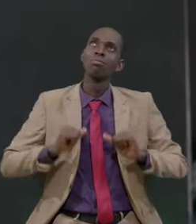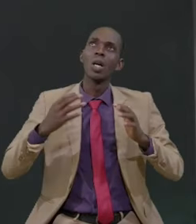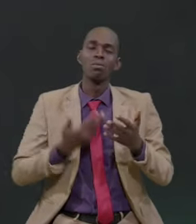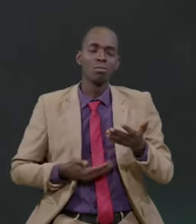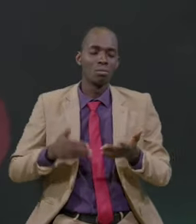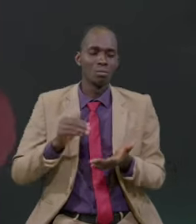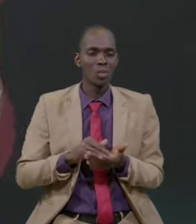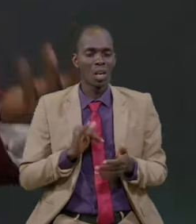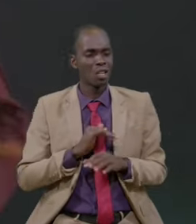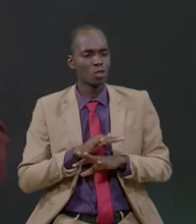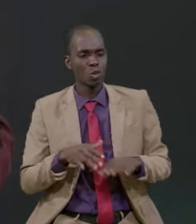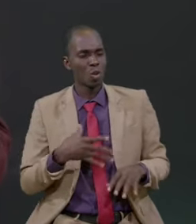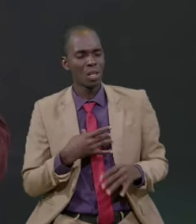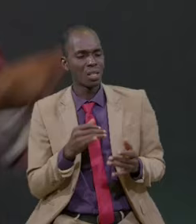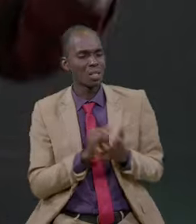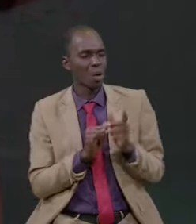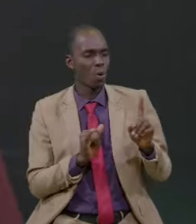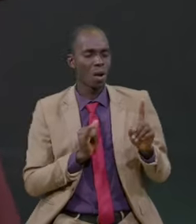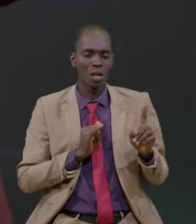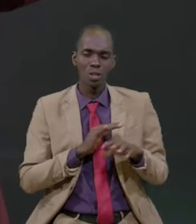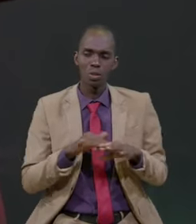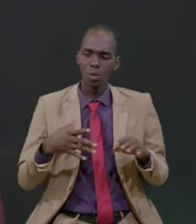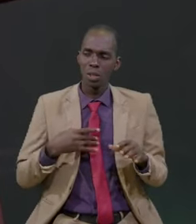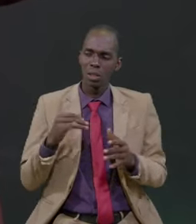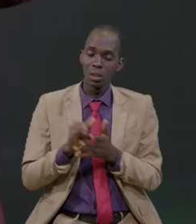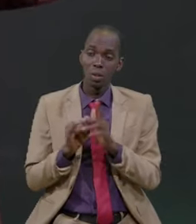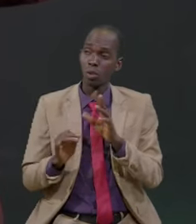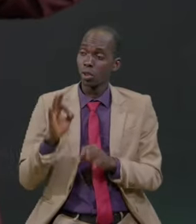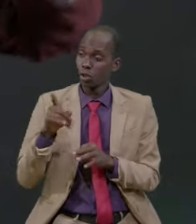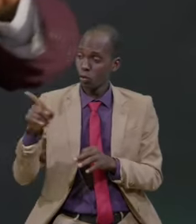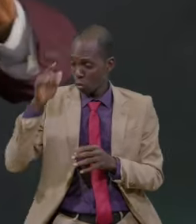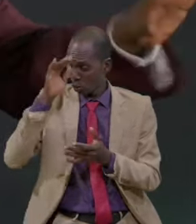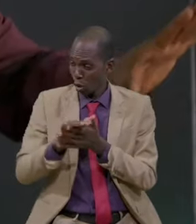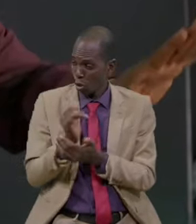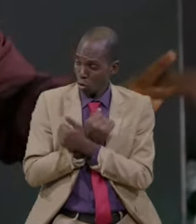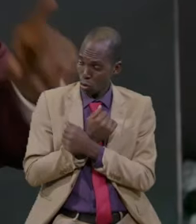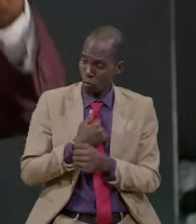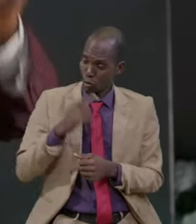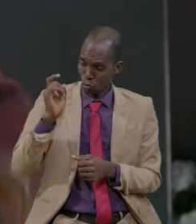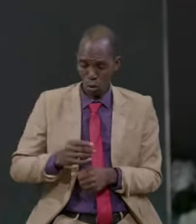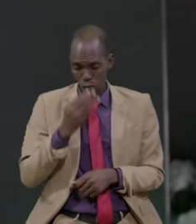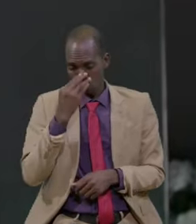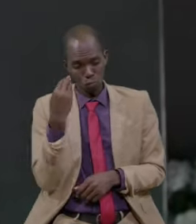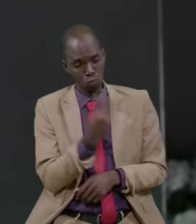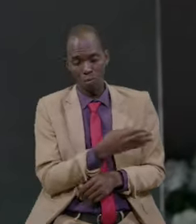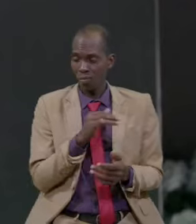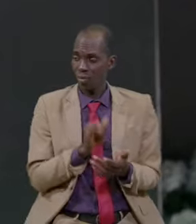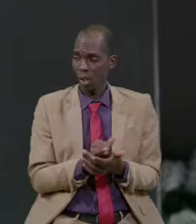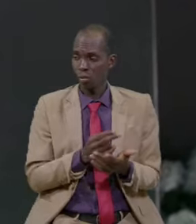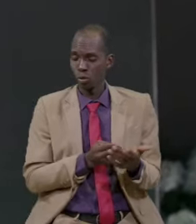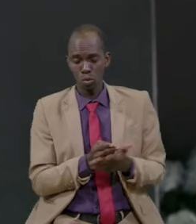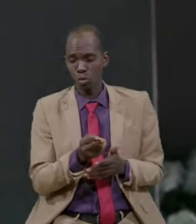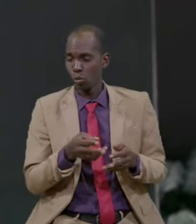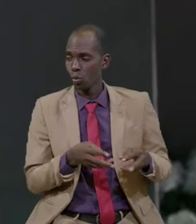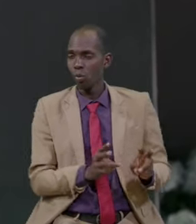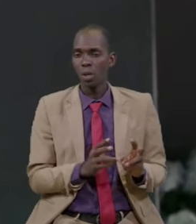Je n'aime pas ça. Si tu m'aimes, tu dois compromettre et tu dois